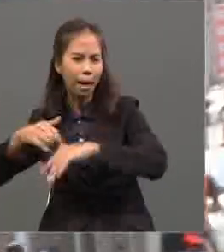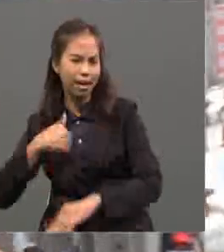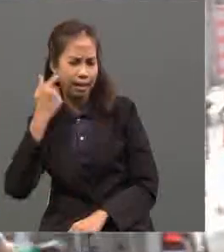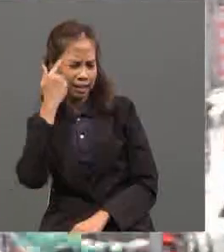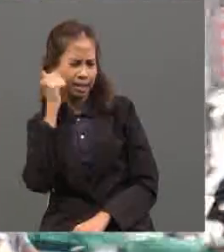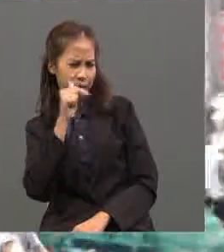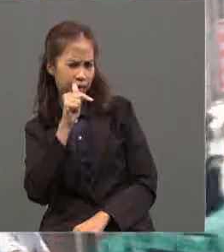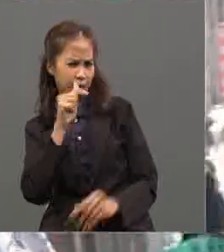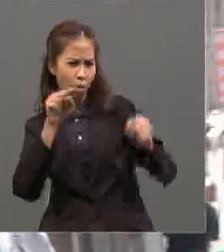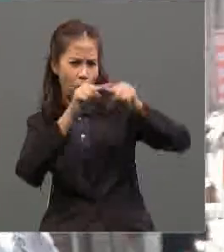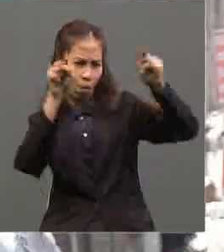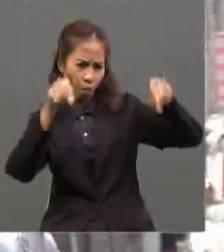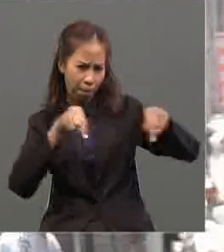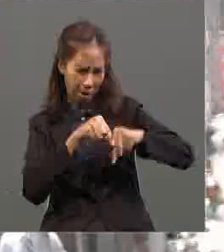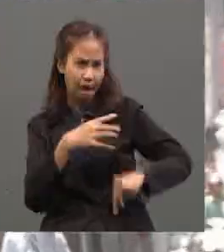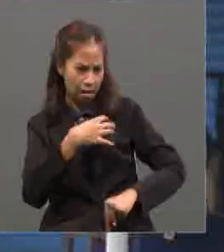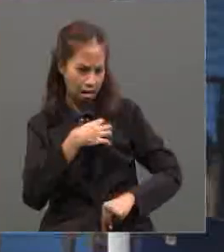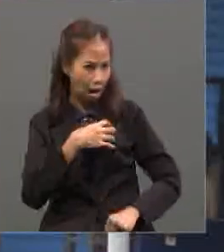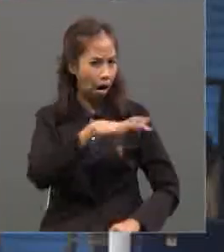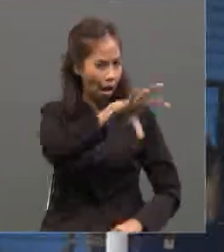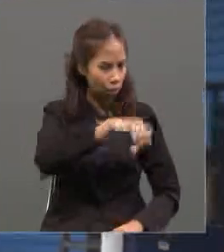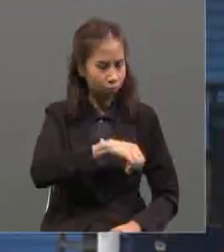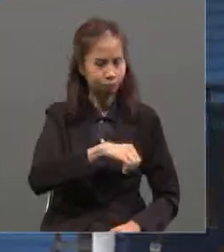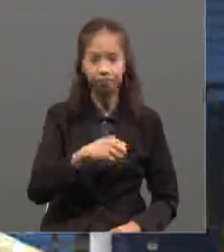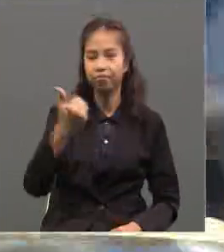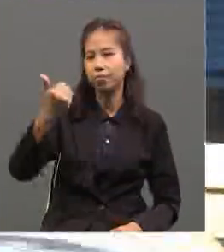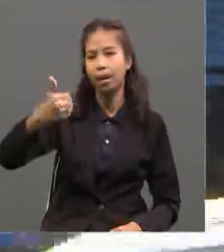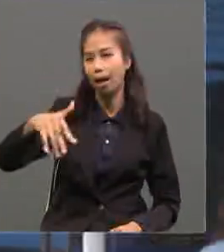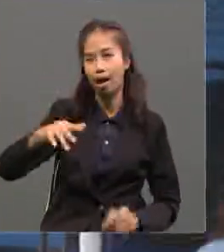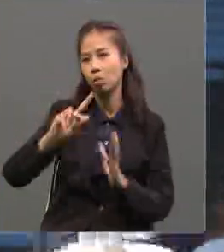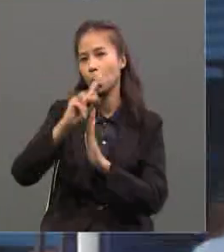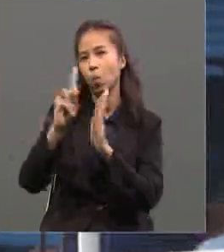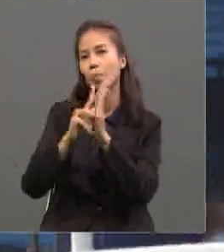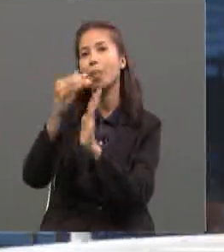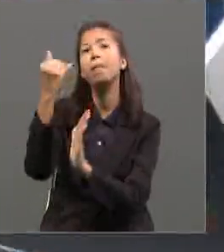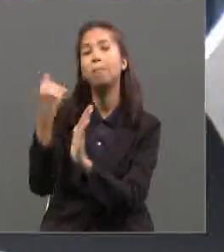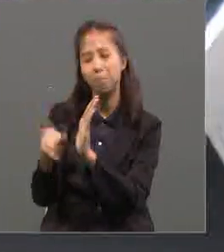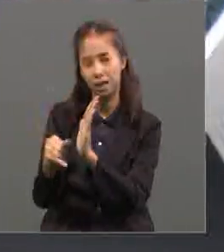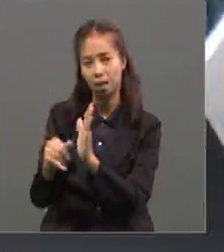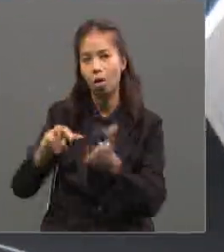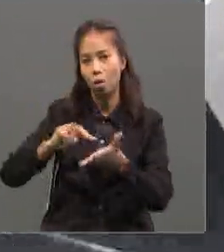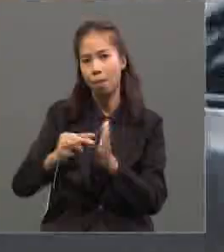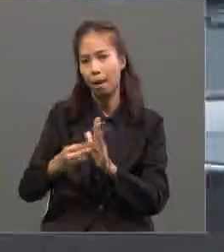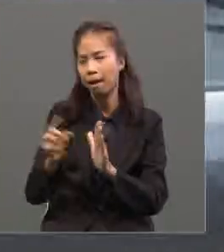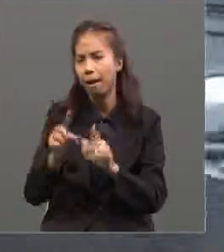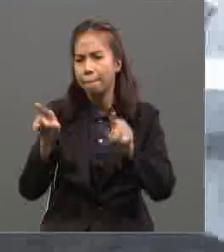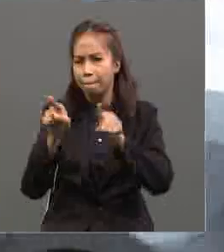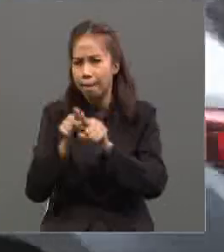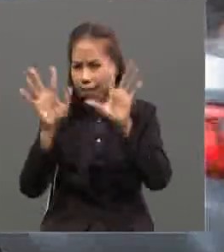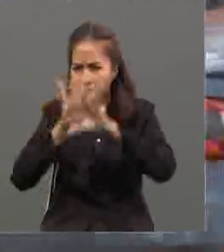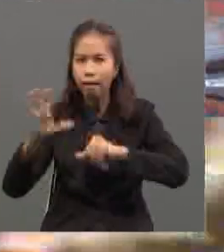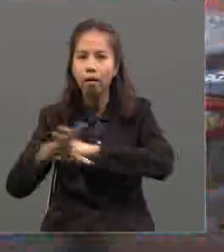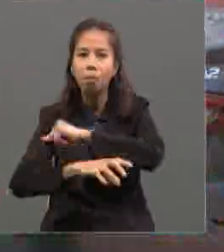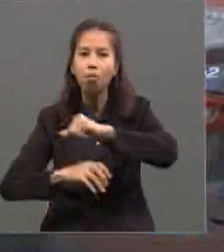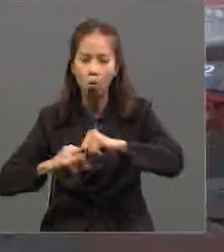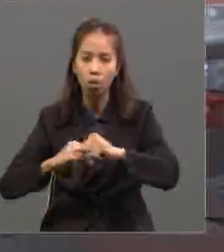ชน์ต่อไปไม่สามารถไปเก็บป้ายได้นะคะถือว่าผิดกฎหมายก็จะเข้าข่ายทำให้เสียทรัพย์มีโทษจำคุ